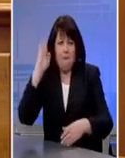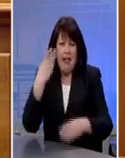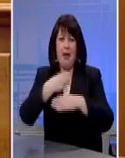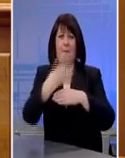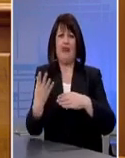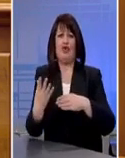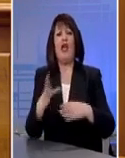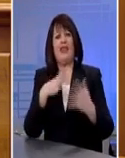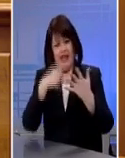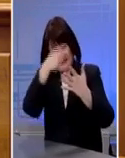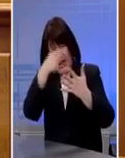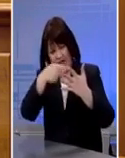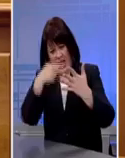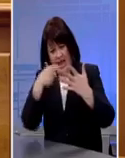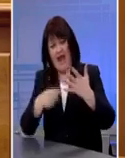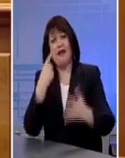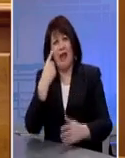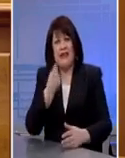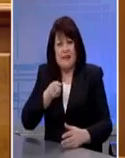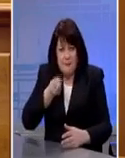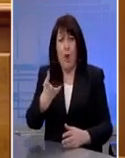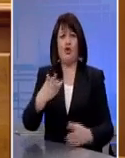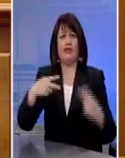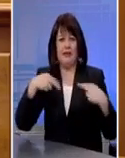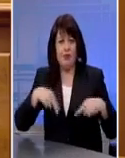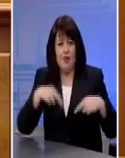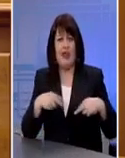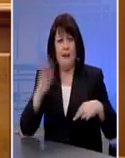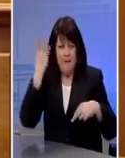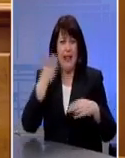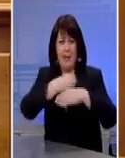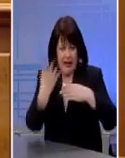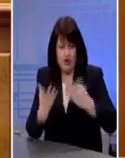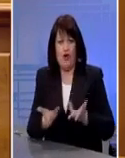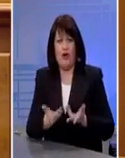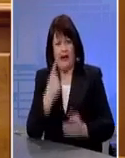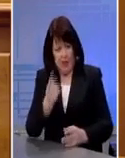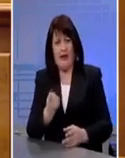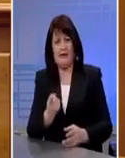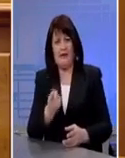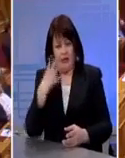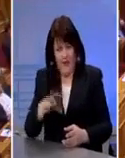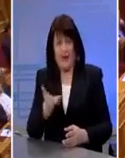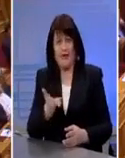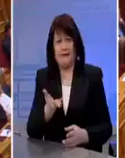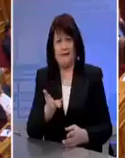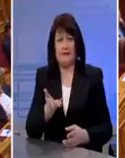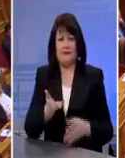έναν να τους πιάσουμε να δείτε πόσοι είναι? Ή δεν τους έχετε μετρήσει?